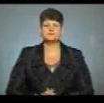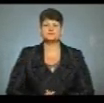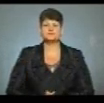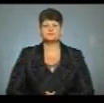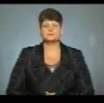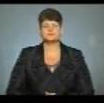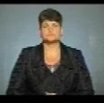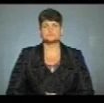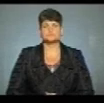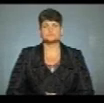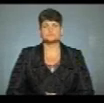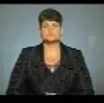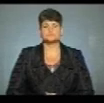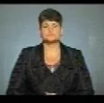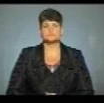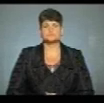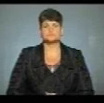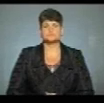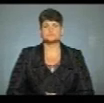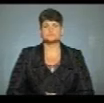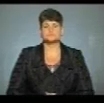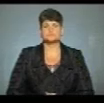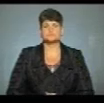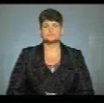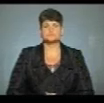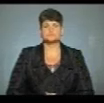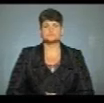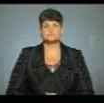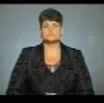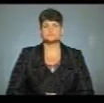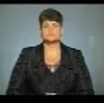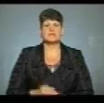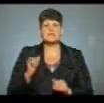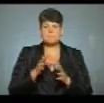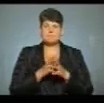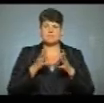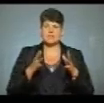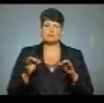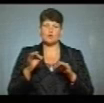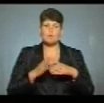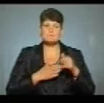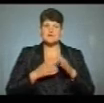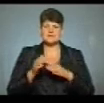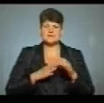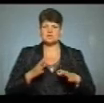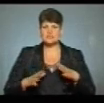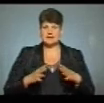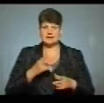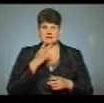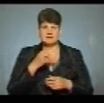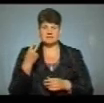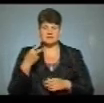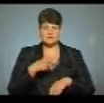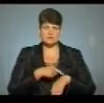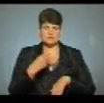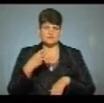Гадомська, Андрій Бодак. Новини на Суспільному. Тернопіль. І більше про практичний тренінг дивіться о